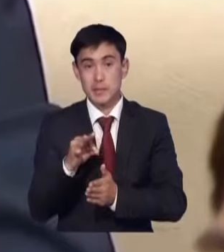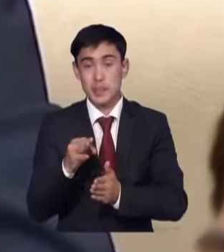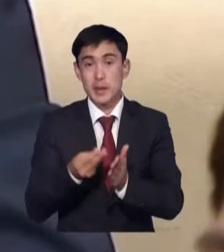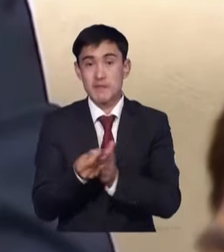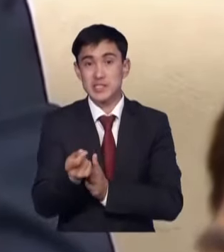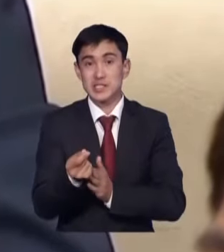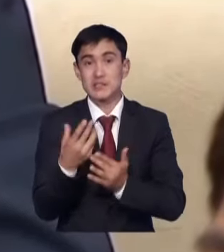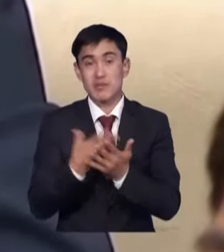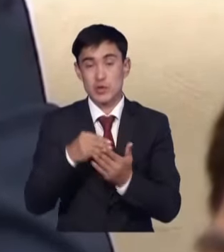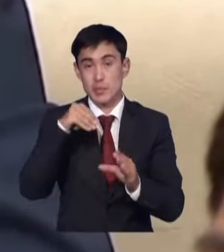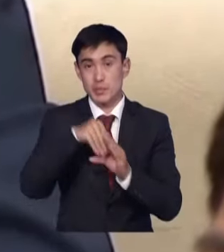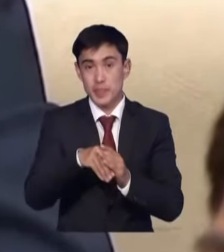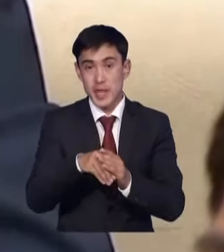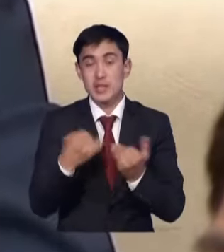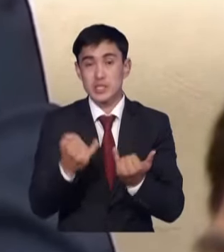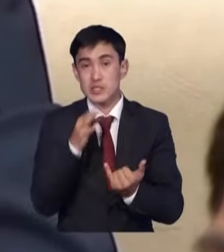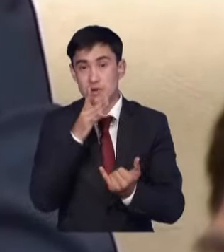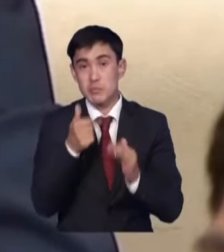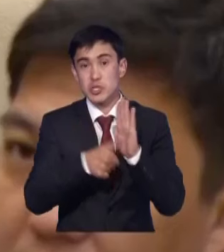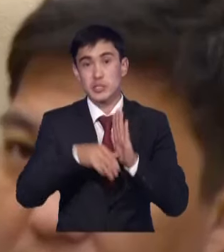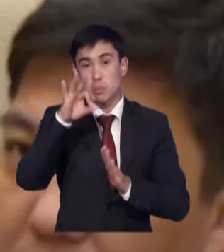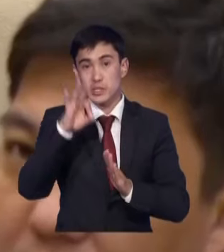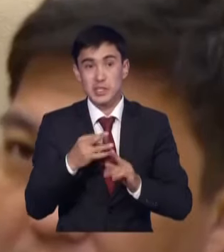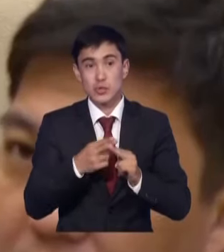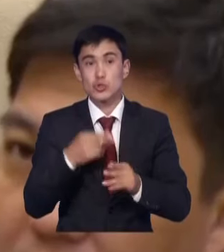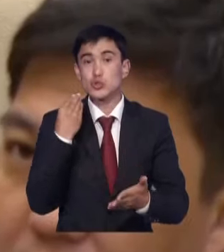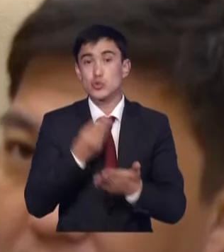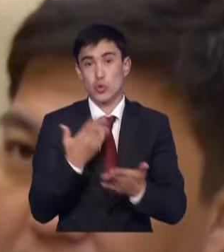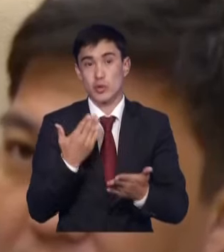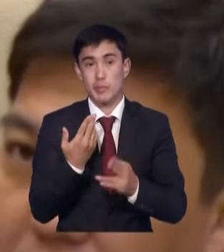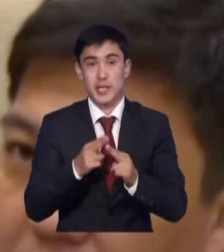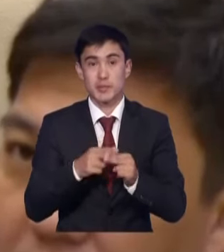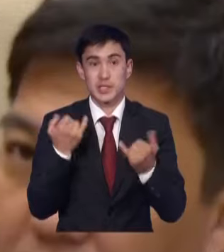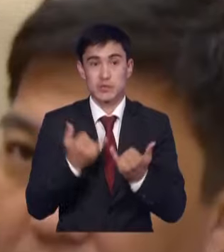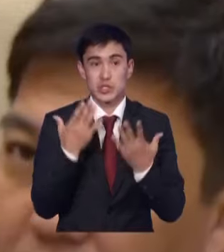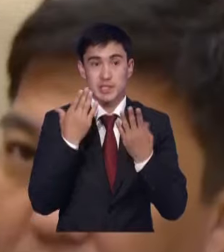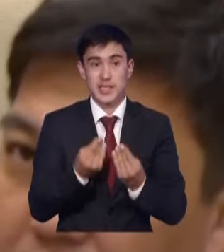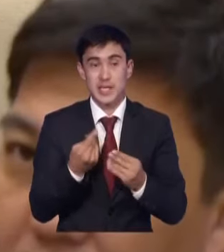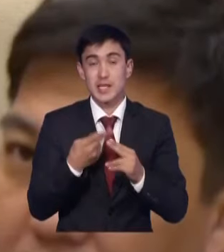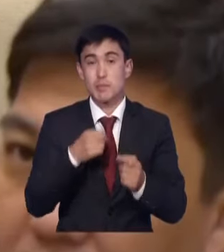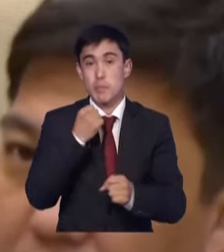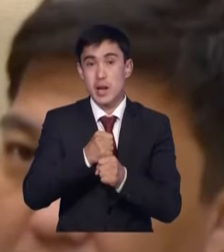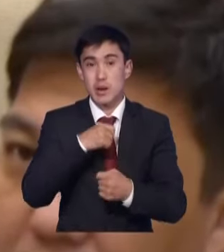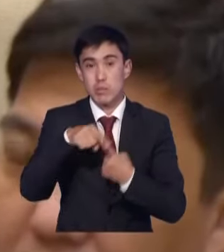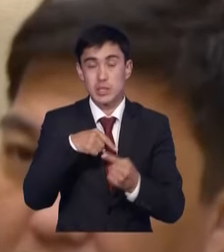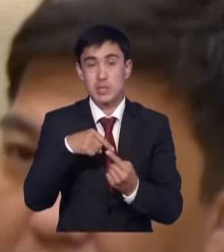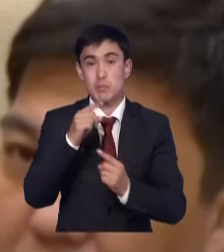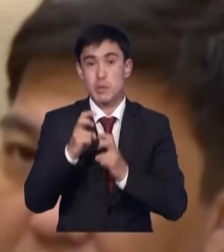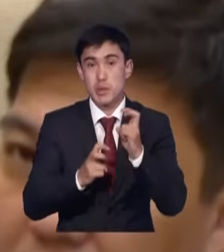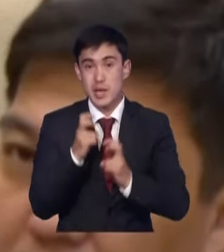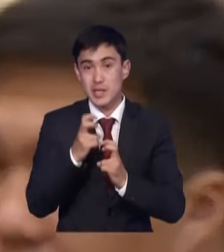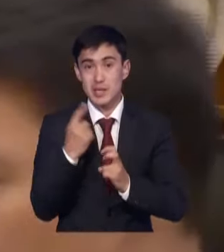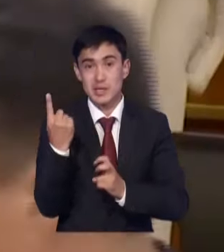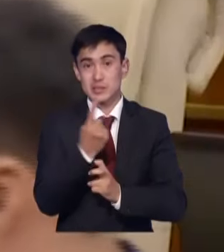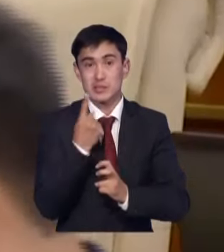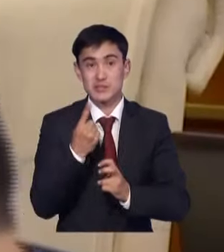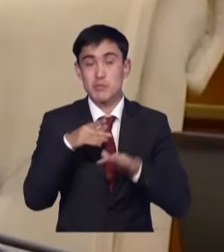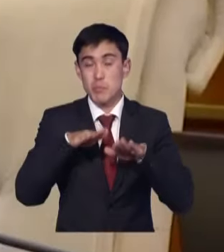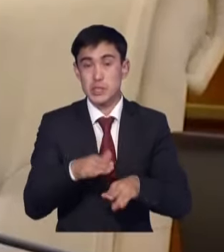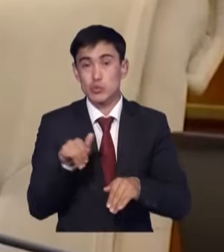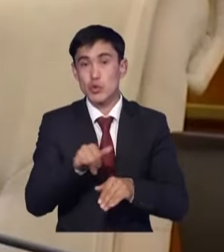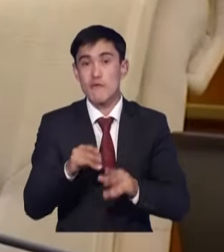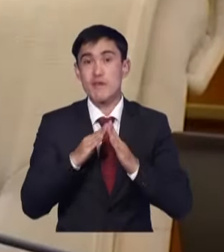инвестировании в основной капитал. В настоящее время 6% – это очень дорого, поэтому на сегодняшний день эти перерабатывающие предприятия являются единственным местом,